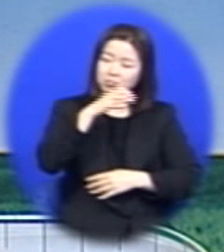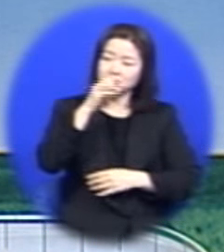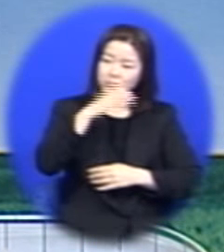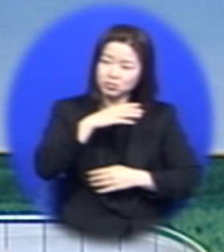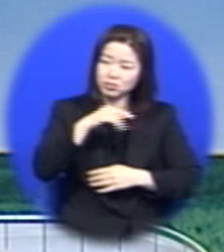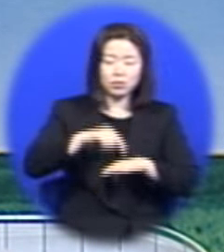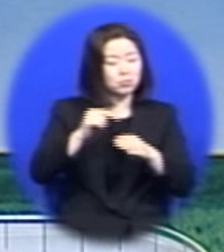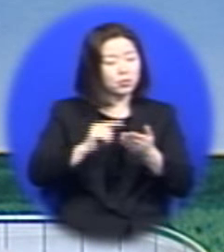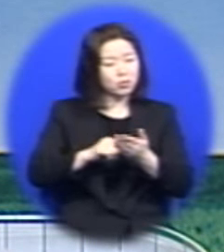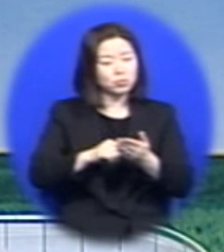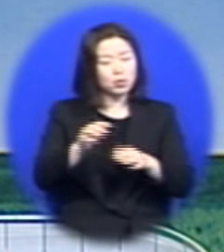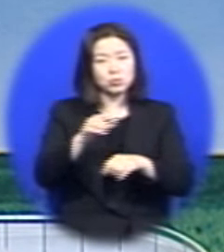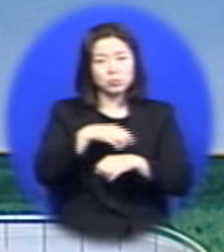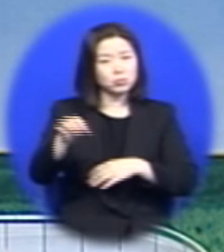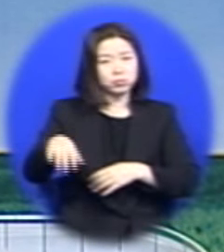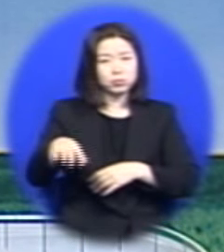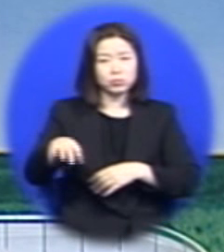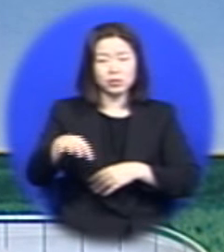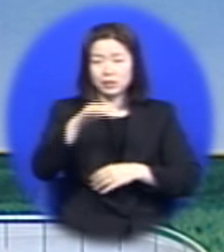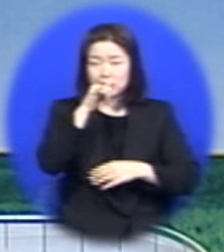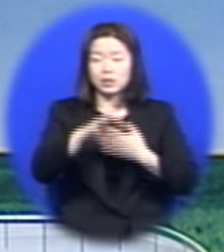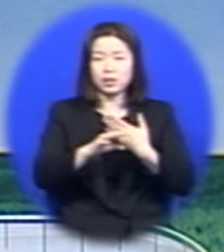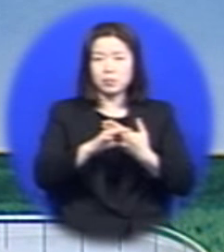하다면 고난이 없었던 거죠.